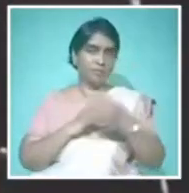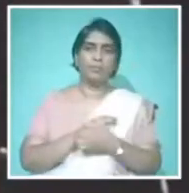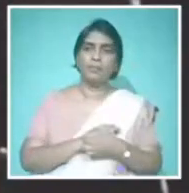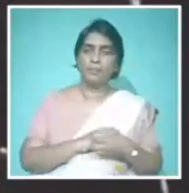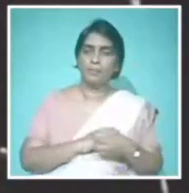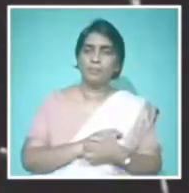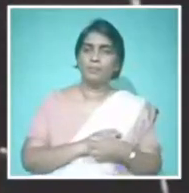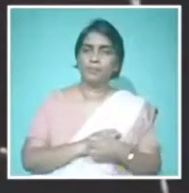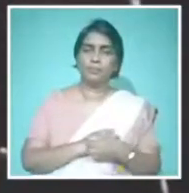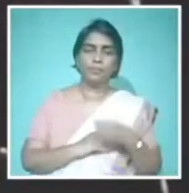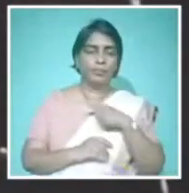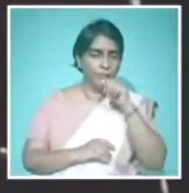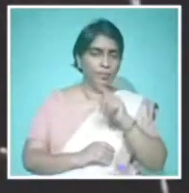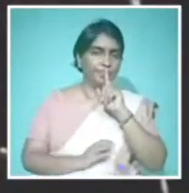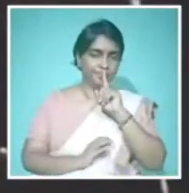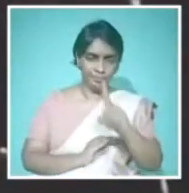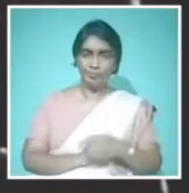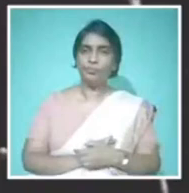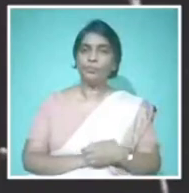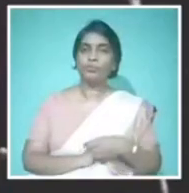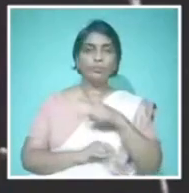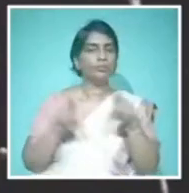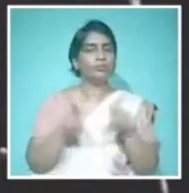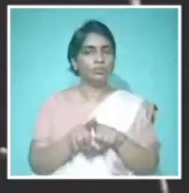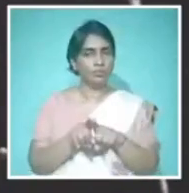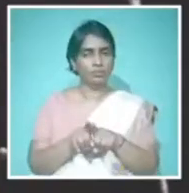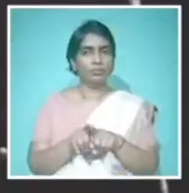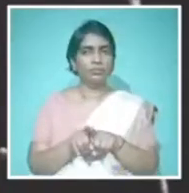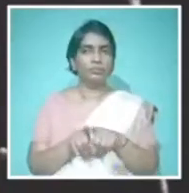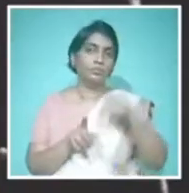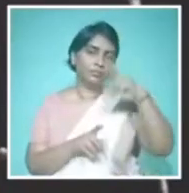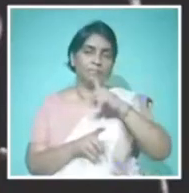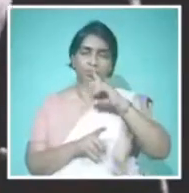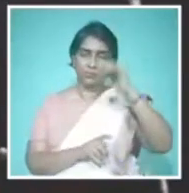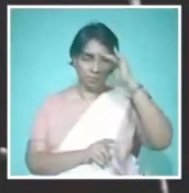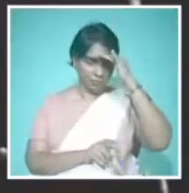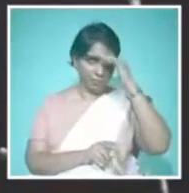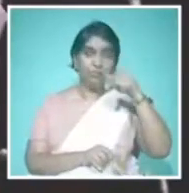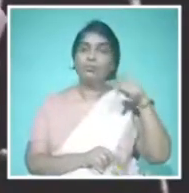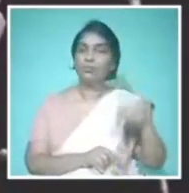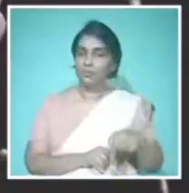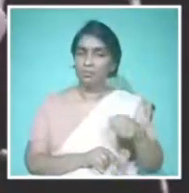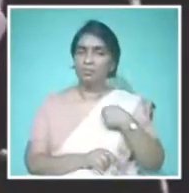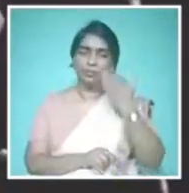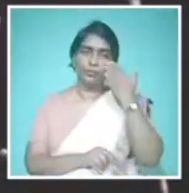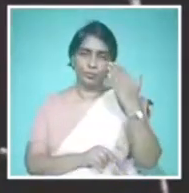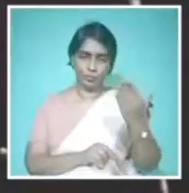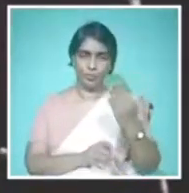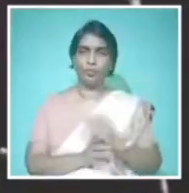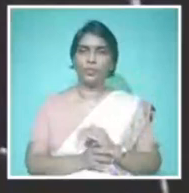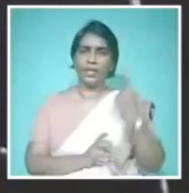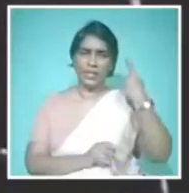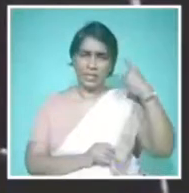itu kini ker, mami tahan pahadilu kian lekamiti, eh aje matamai, me niaja katana aja tu mani, ada mandekka,